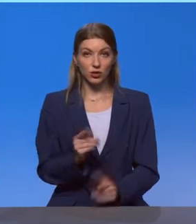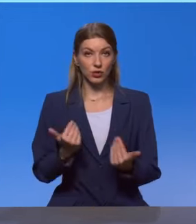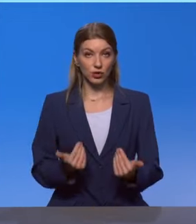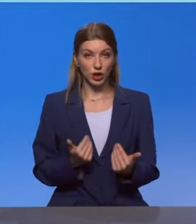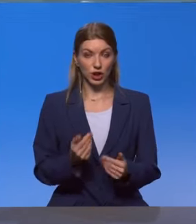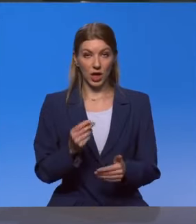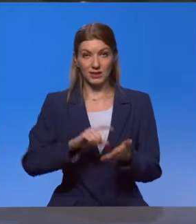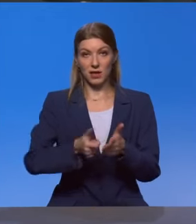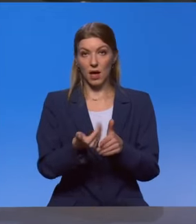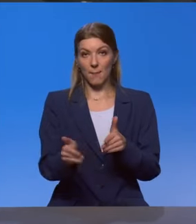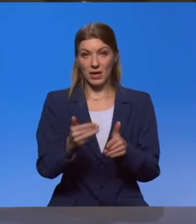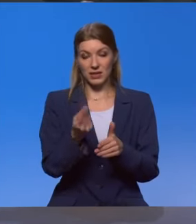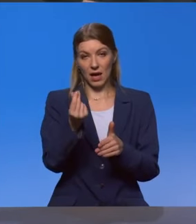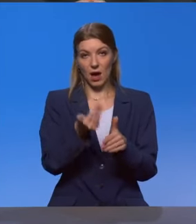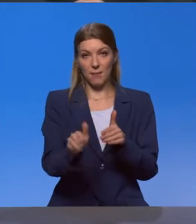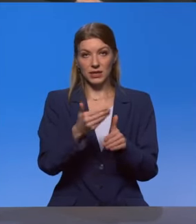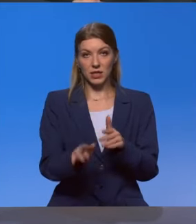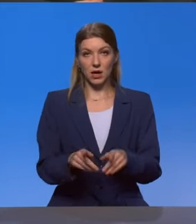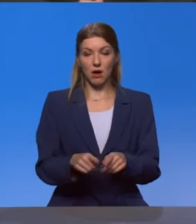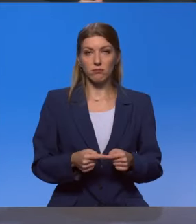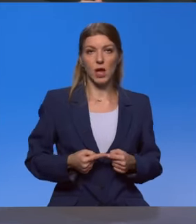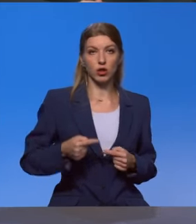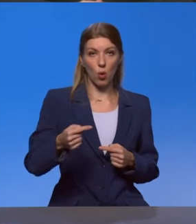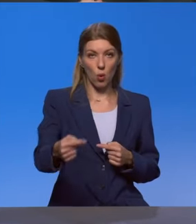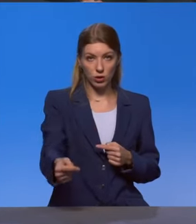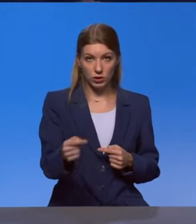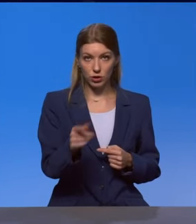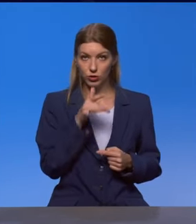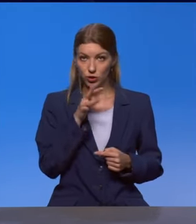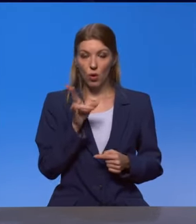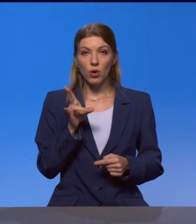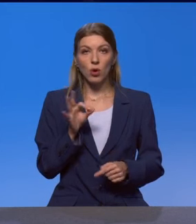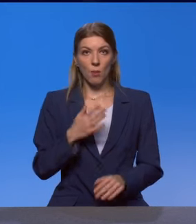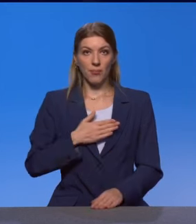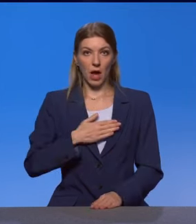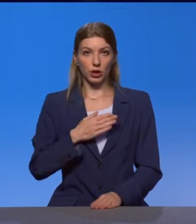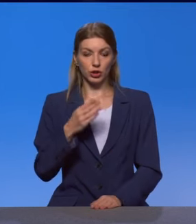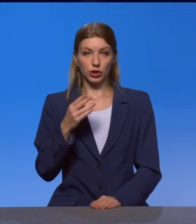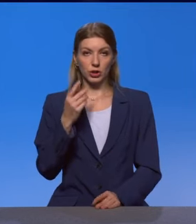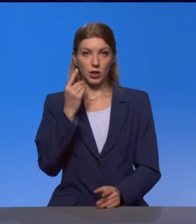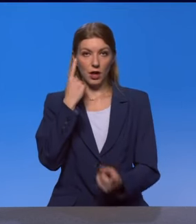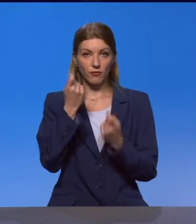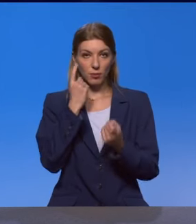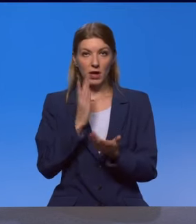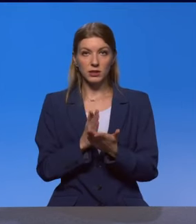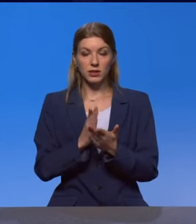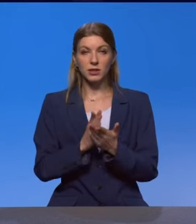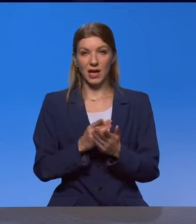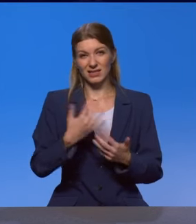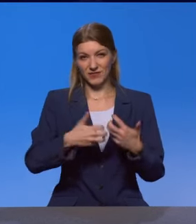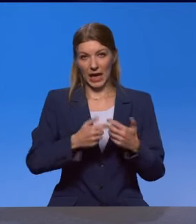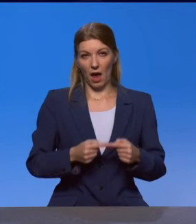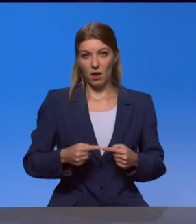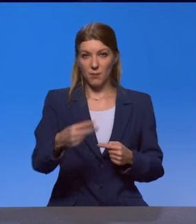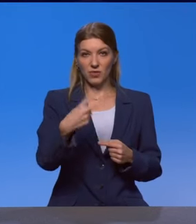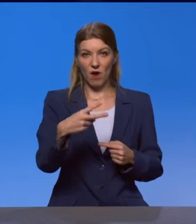достаточно длительные сроки, но по нашей статистике ее гасят быстрее. Средний срок выдачи порядка 20 лет. Средний